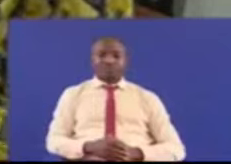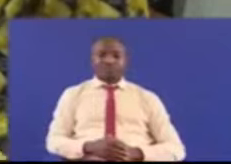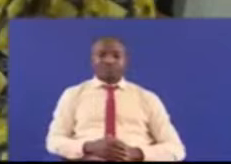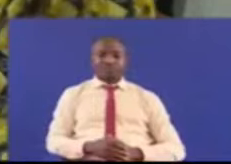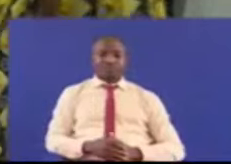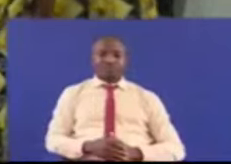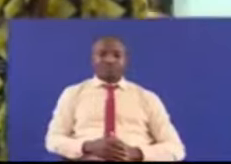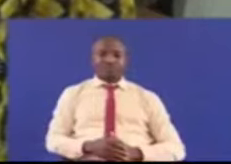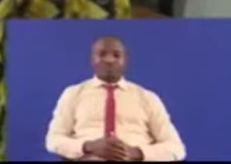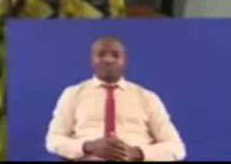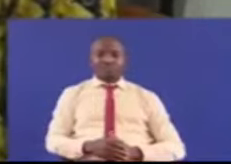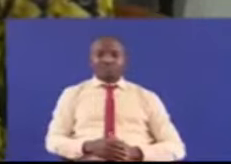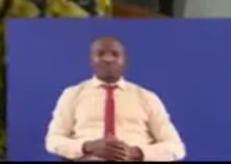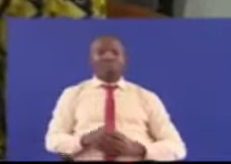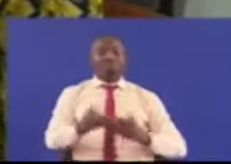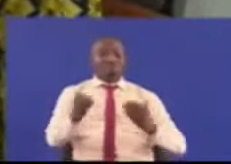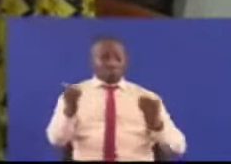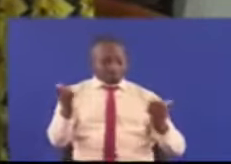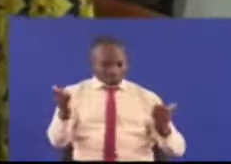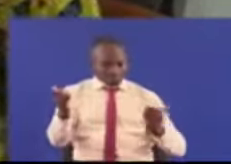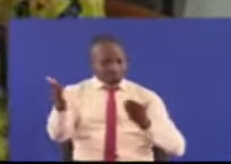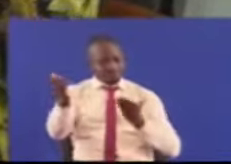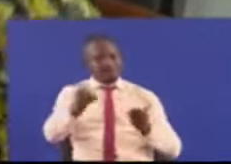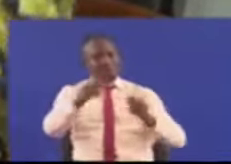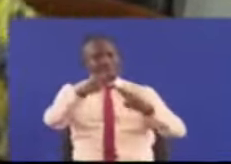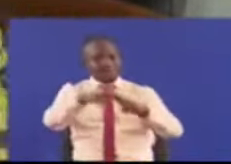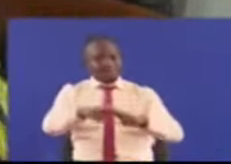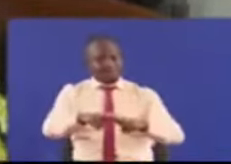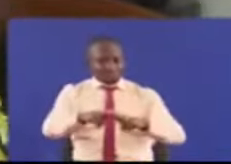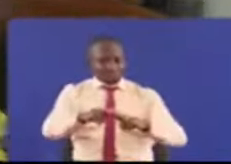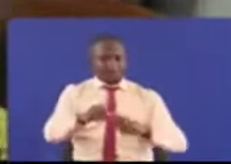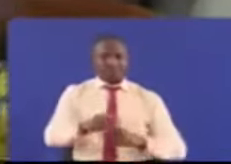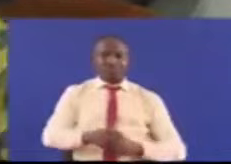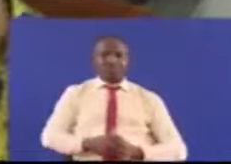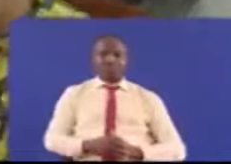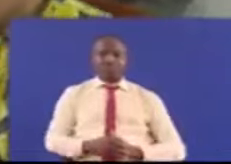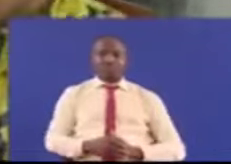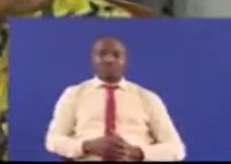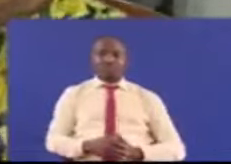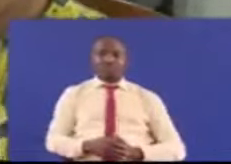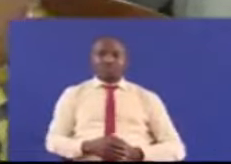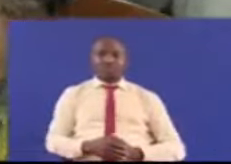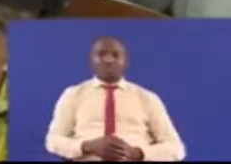mama. Aya, tunaweza kuketi.